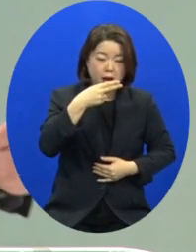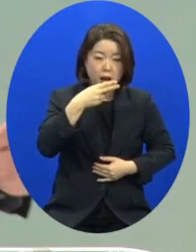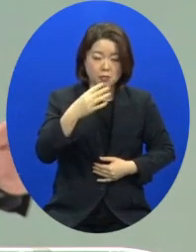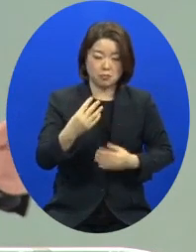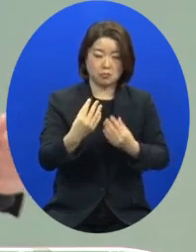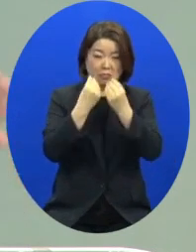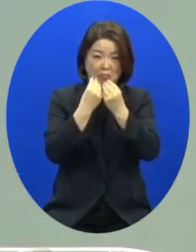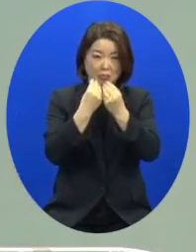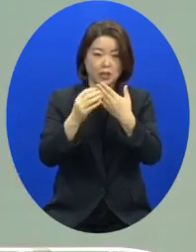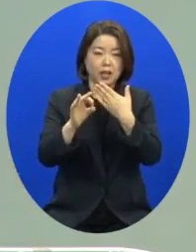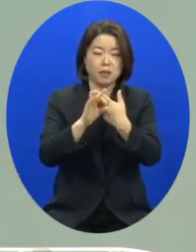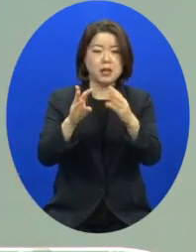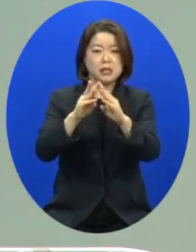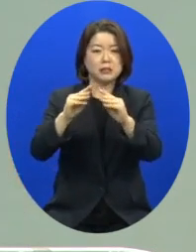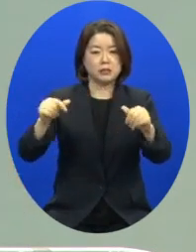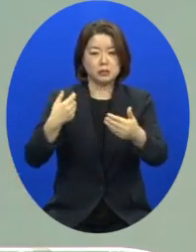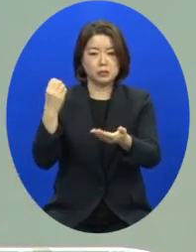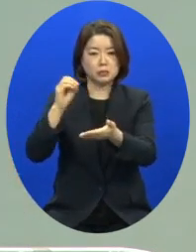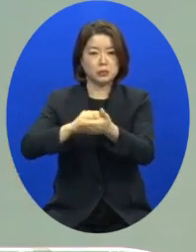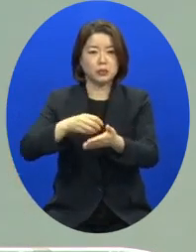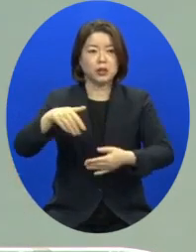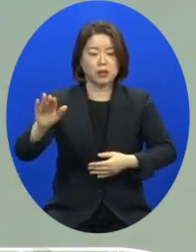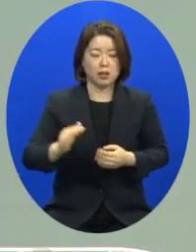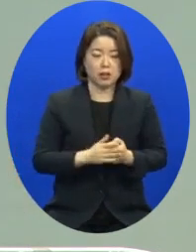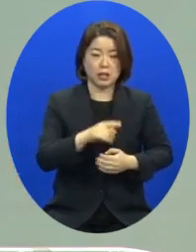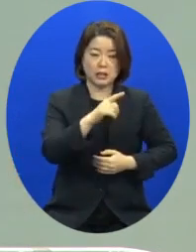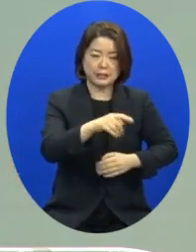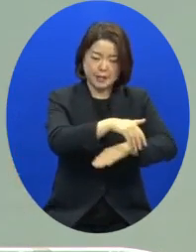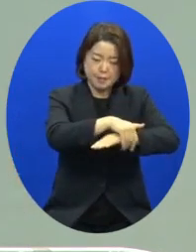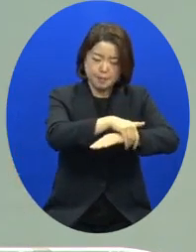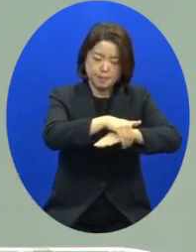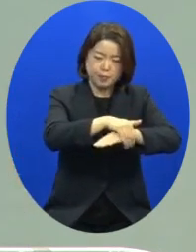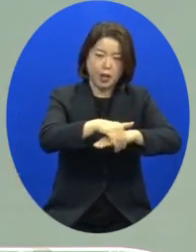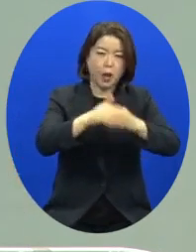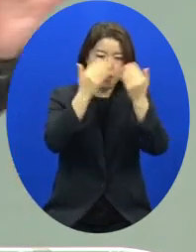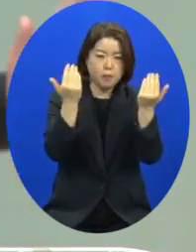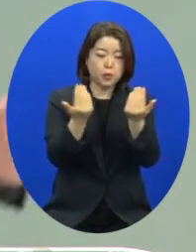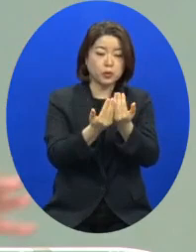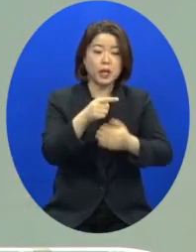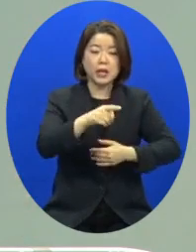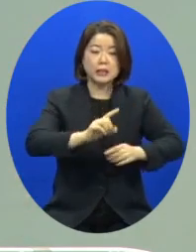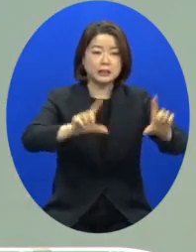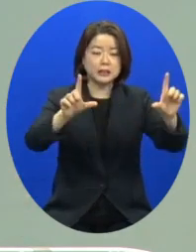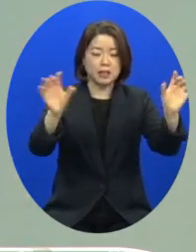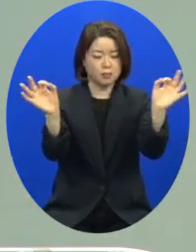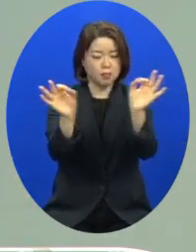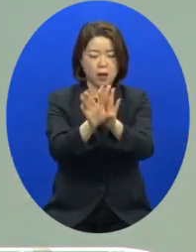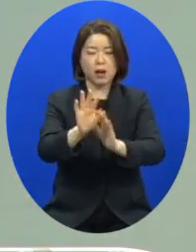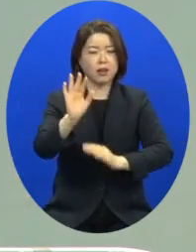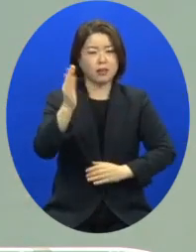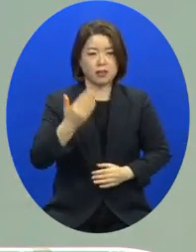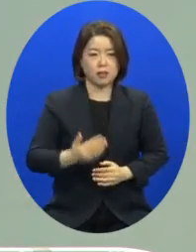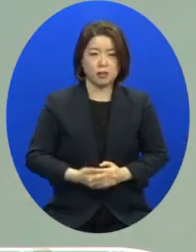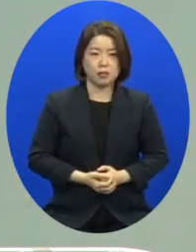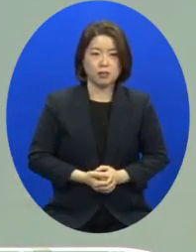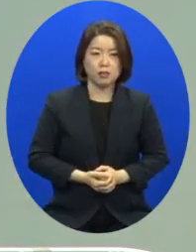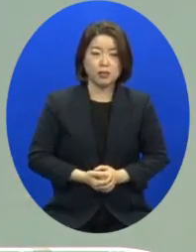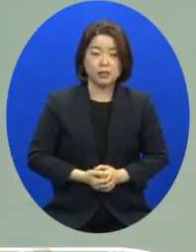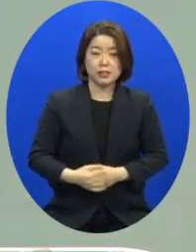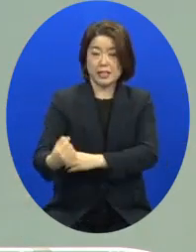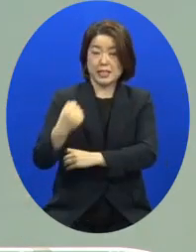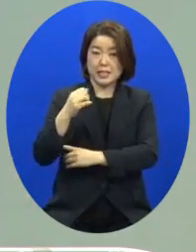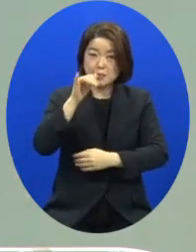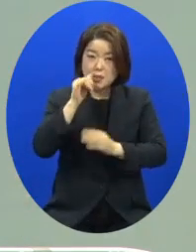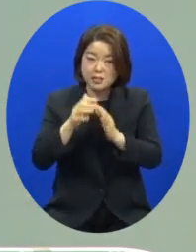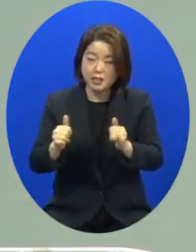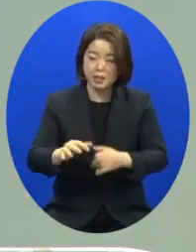흙으로 돌아가니 그가 세운 모든 계획이 바로 그날로 다 사라지고 만다. 힘 있는 사람,